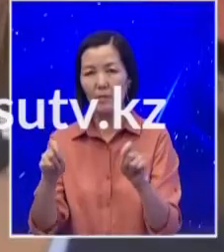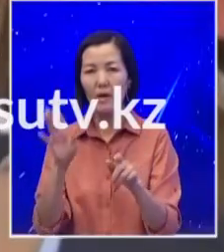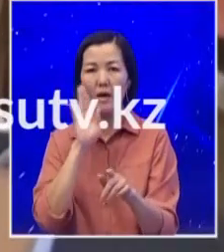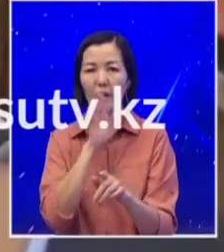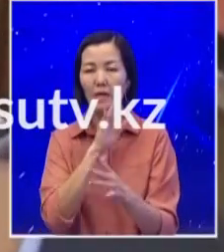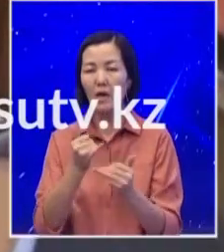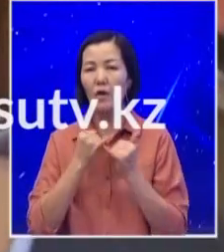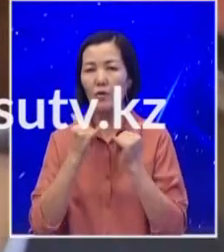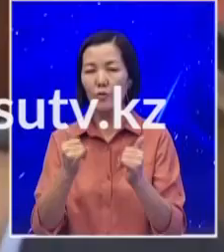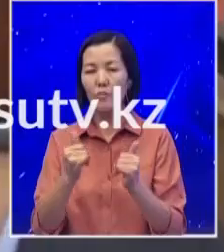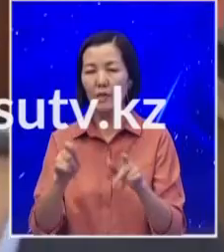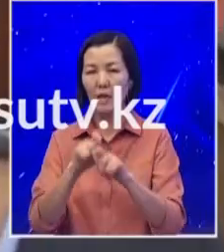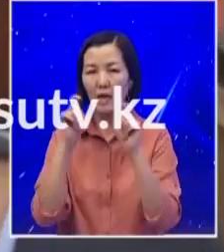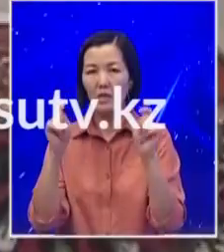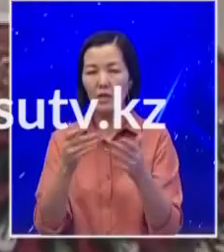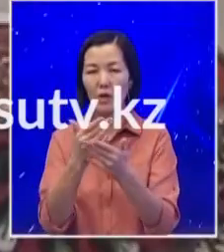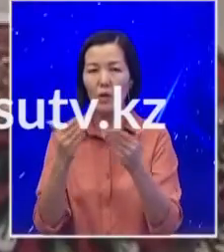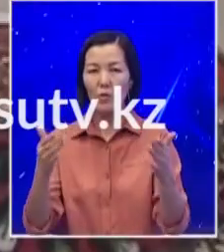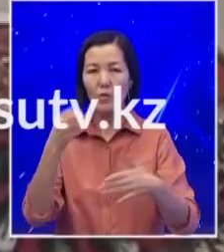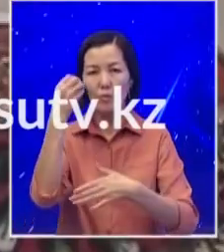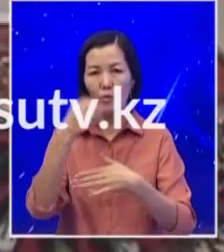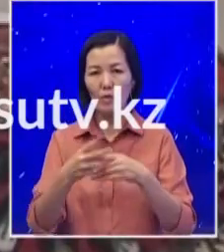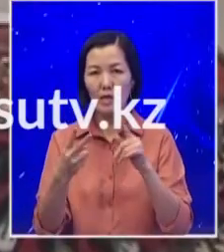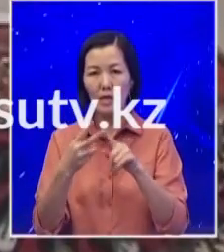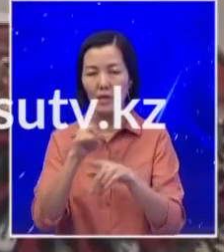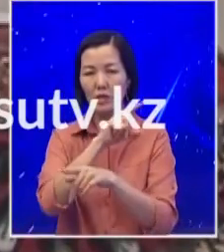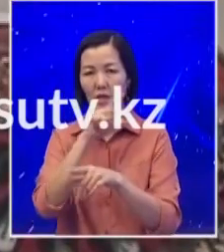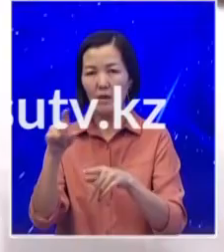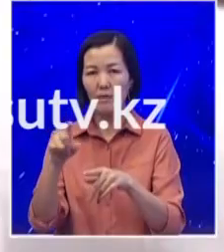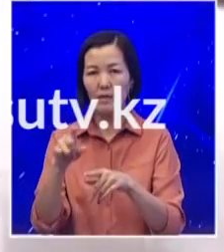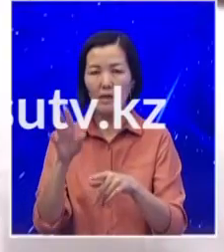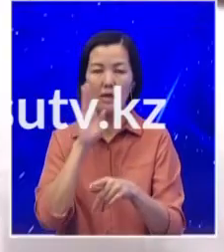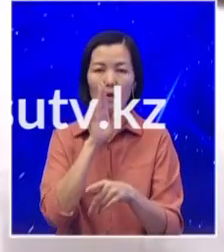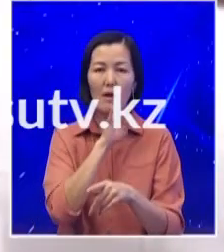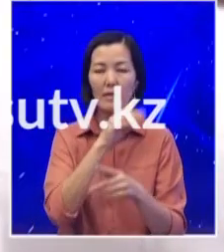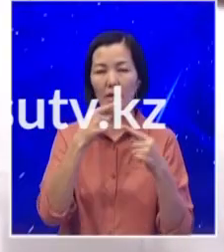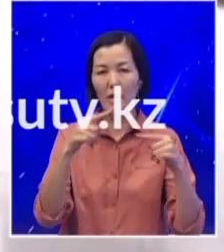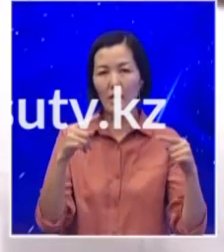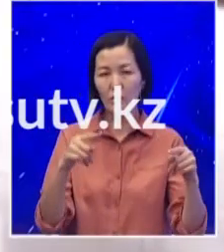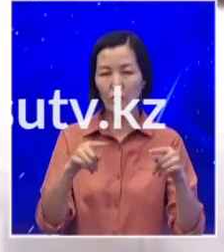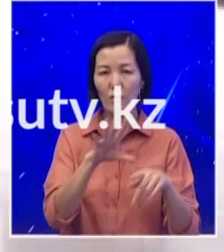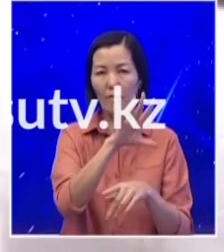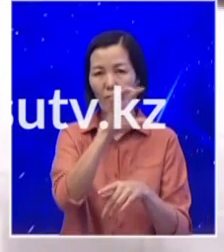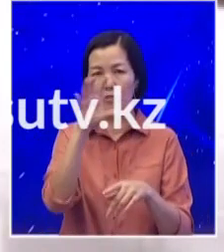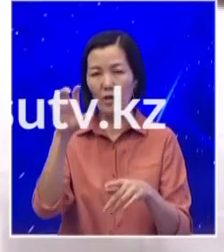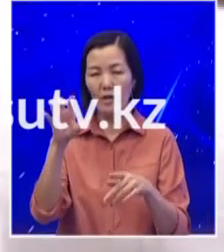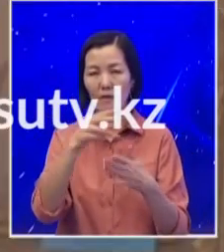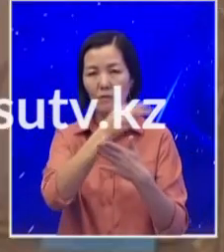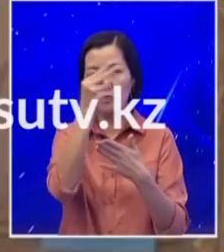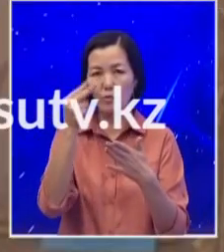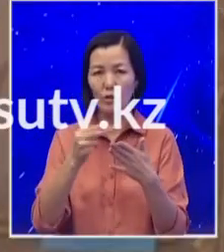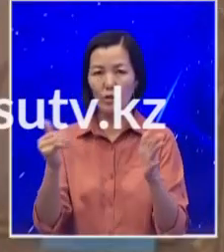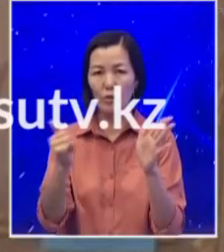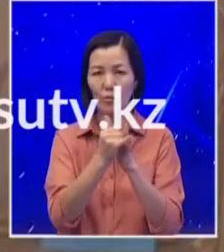ашты. Астыңғы қабат көрме орталығы болса, екінші қабатына ел аналарының әр түрді суреттерін орналастырыпты.